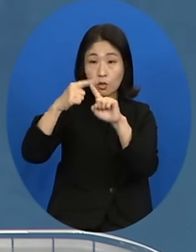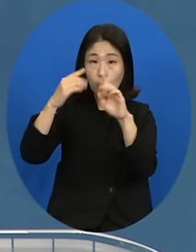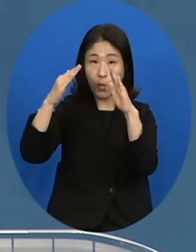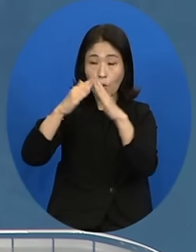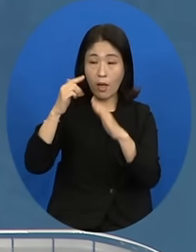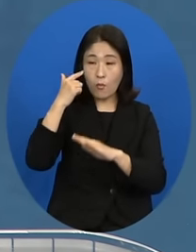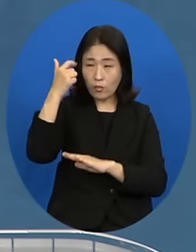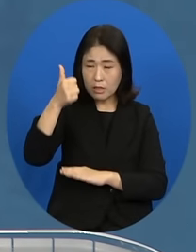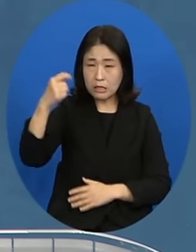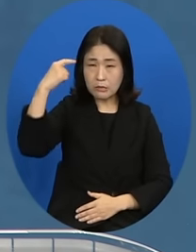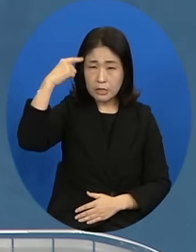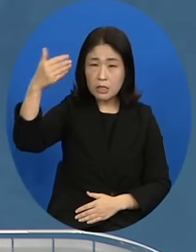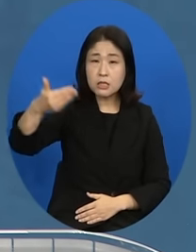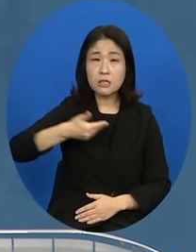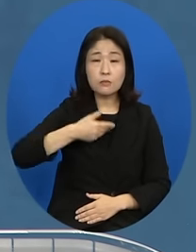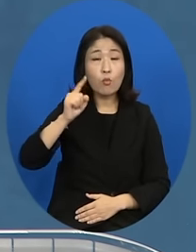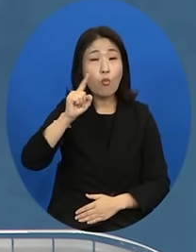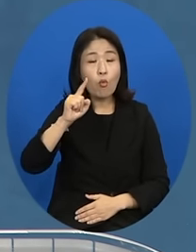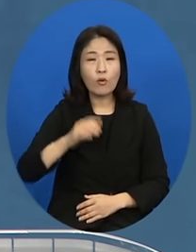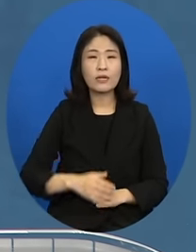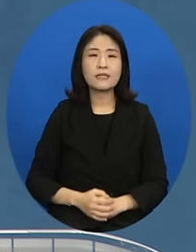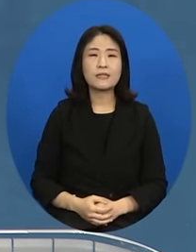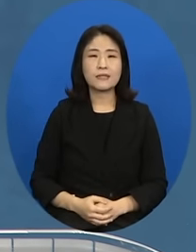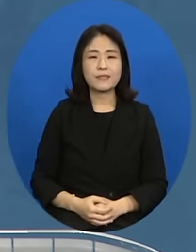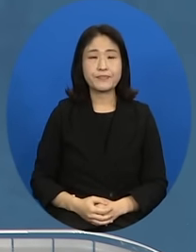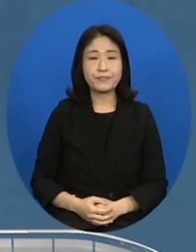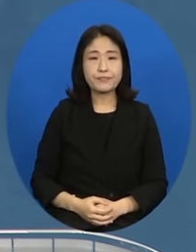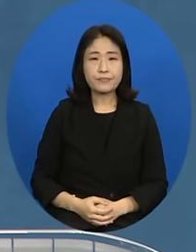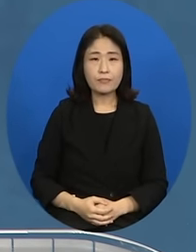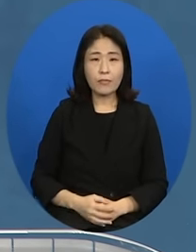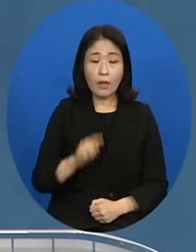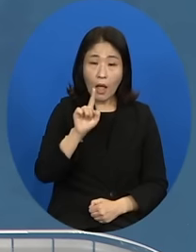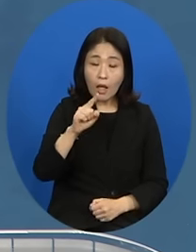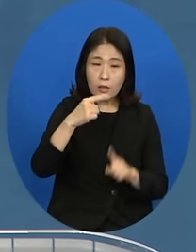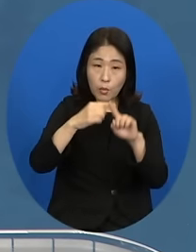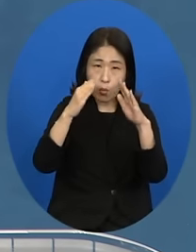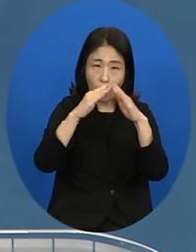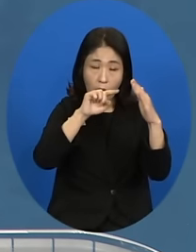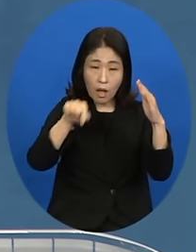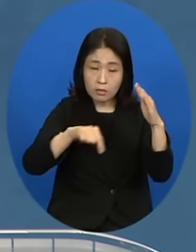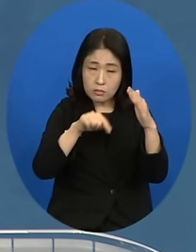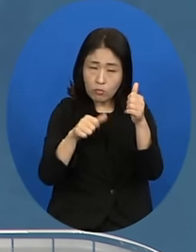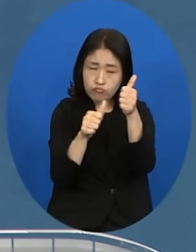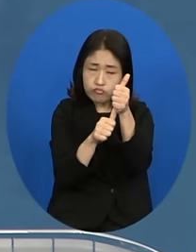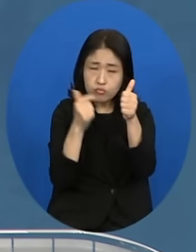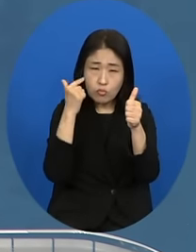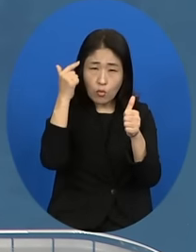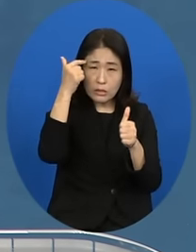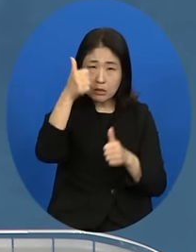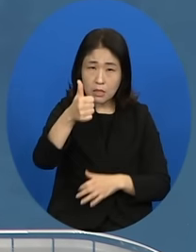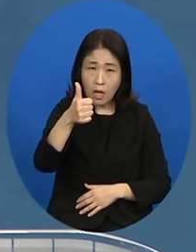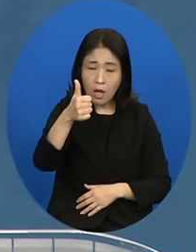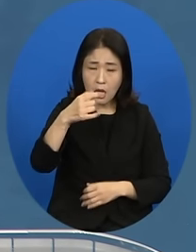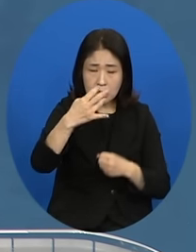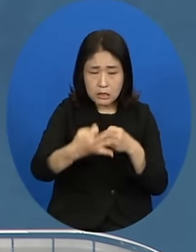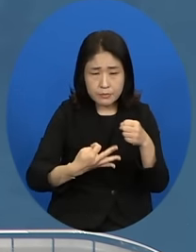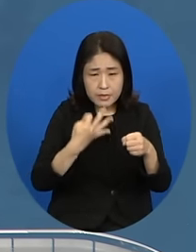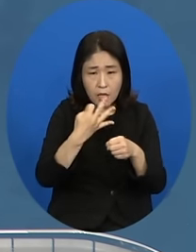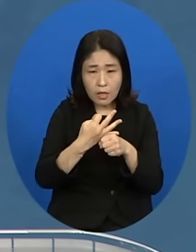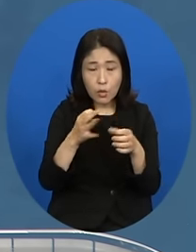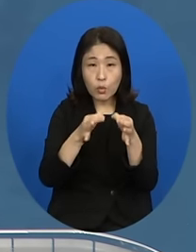하나 하셨습니다. 아니, 어떻게 한 교회에서 부교역자로 14년을